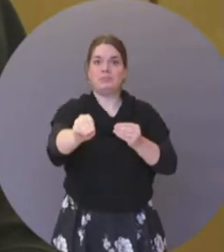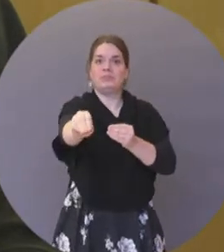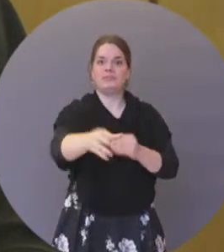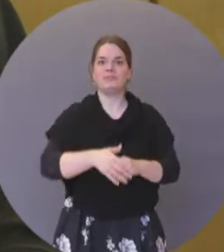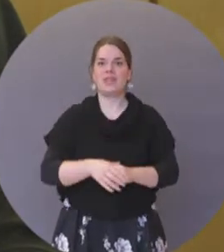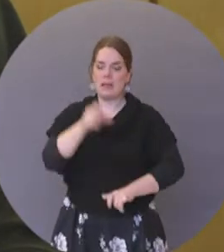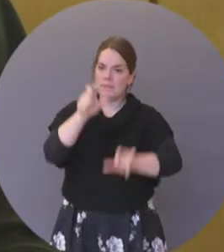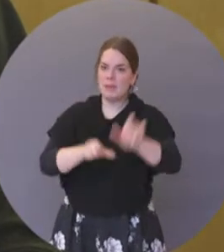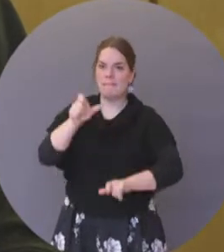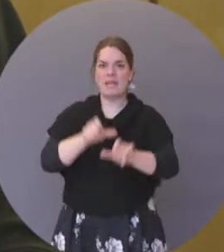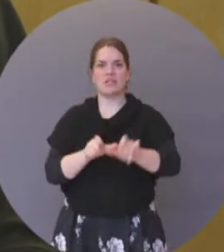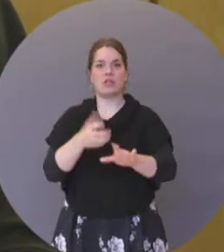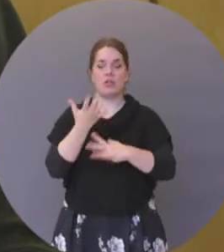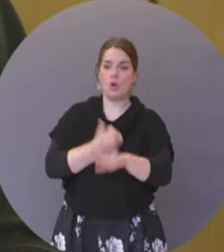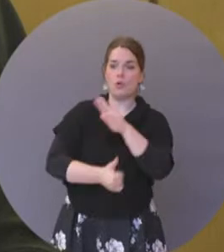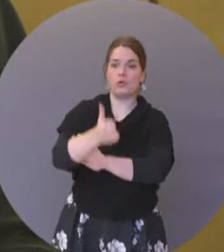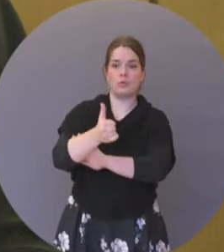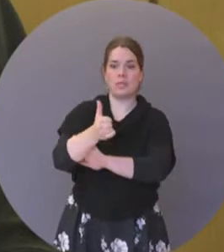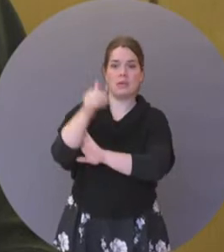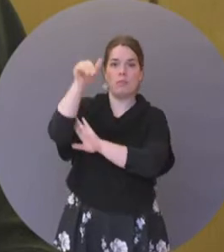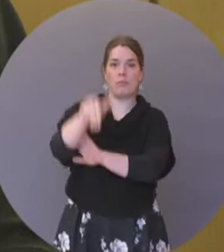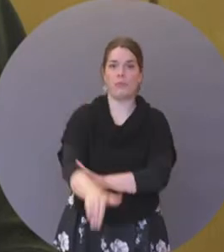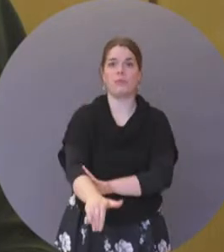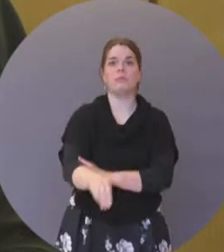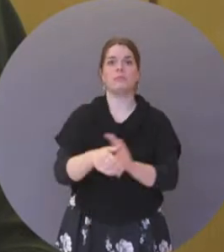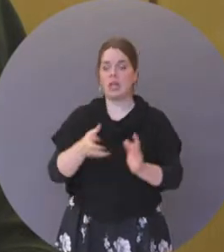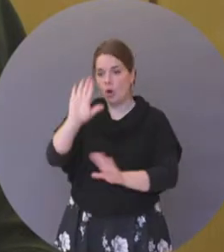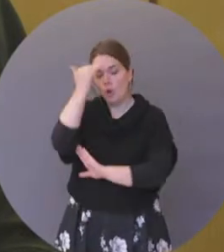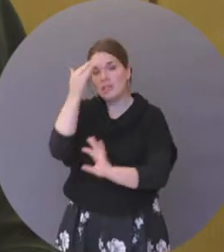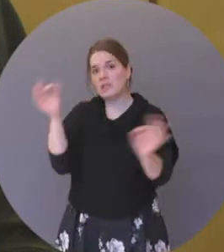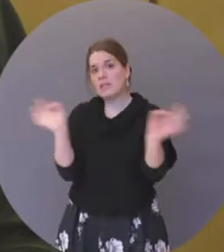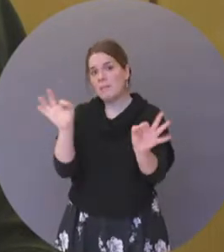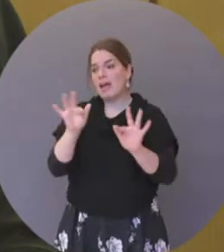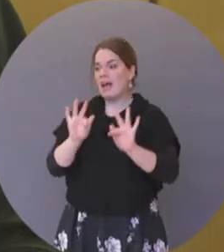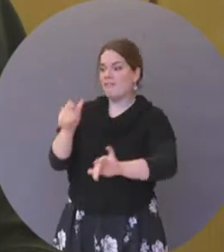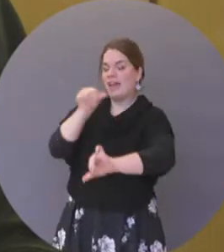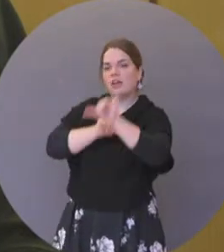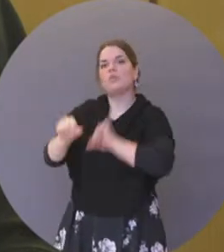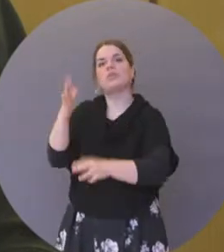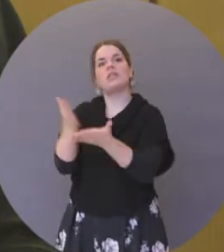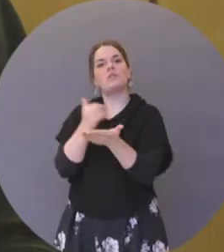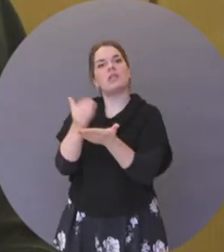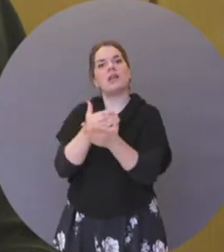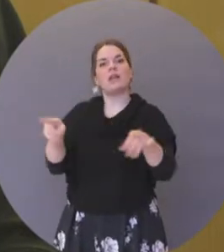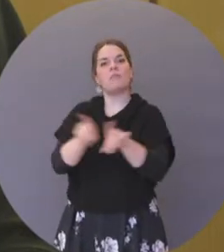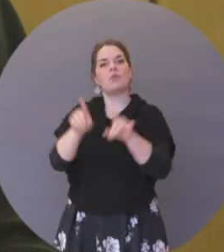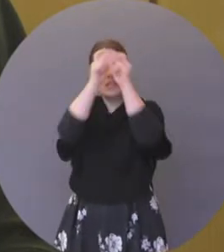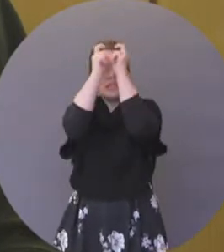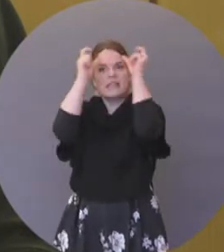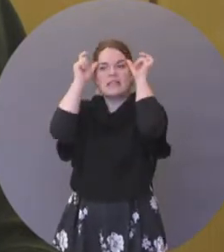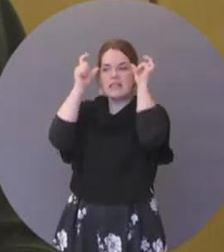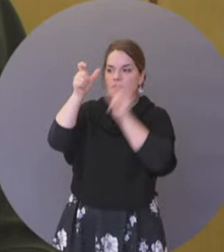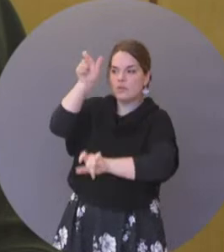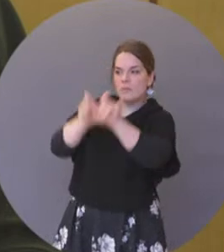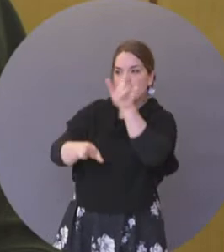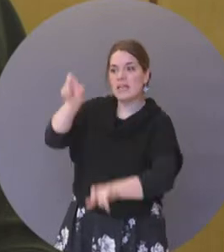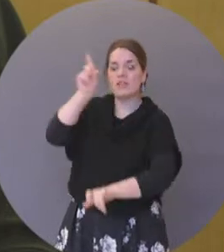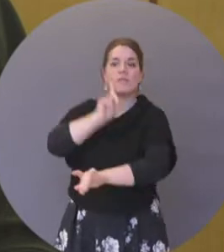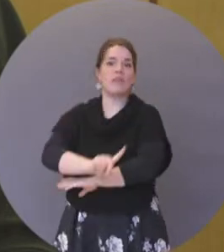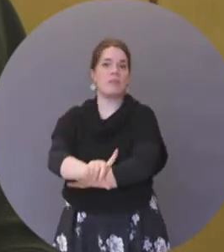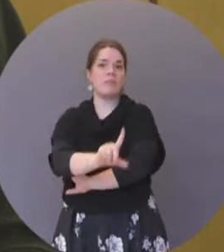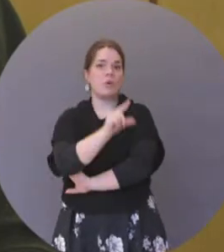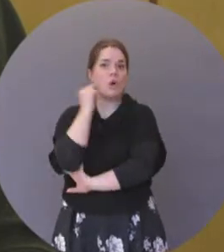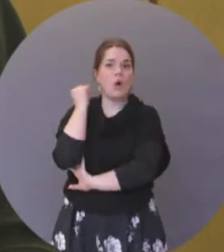reconnu ni du point de vue des conditions salariales ni du point de vue du statut de ces femmes et parfois de ces hommes